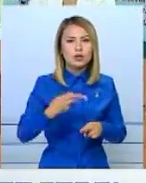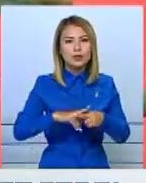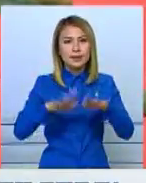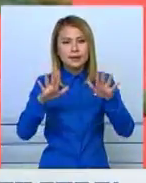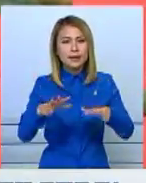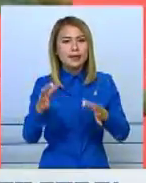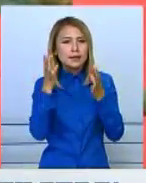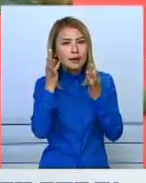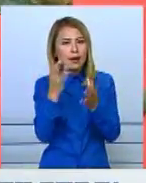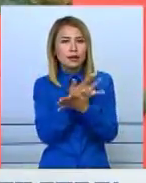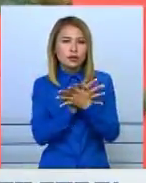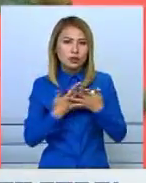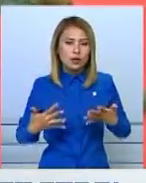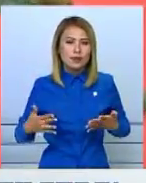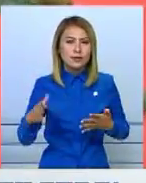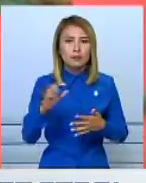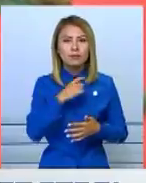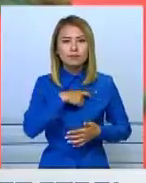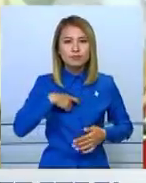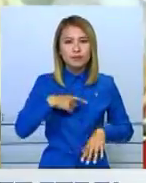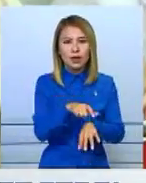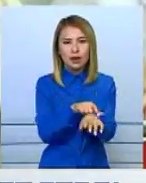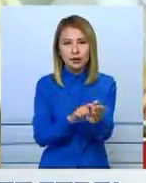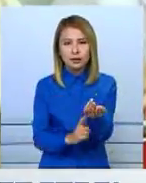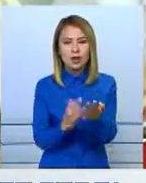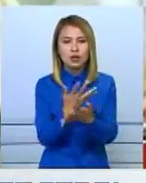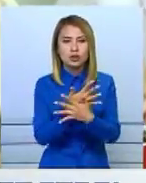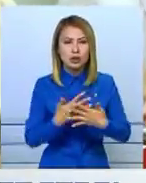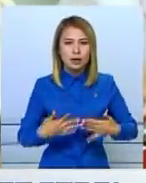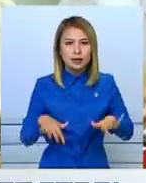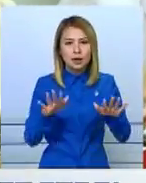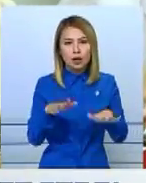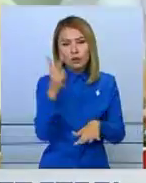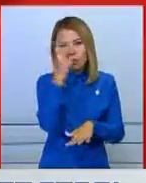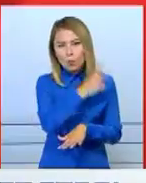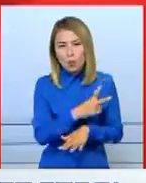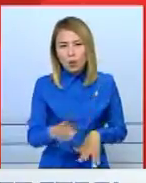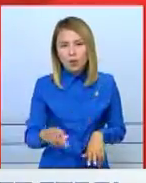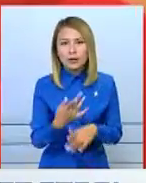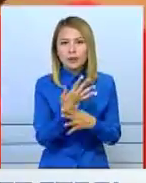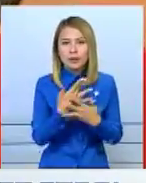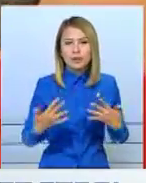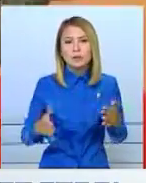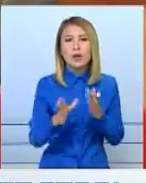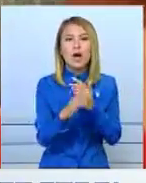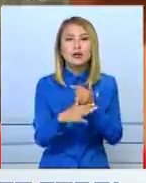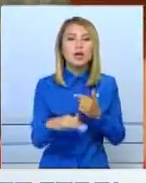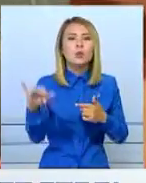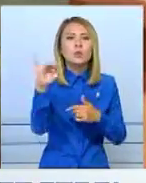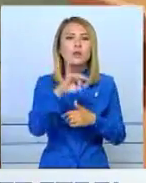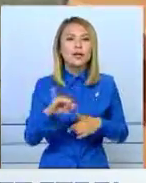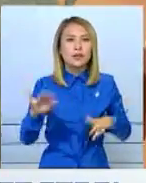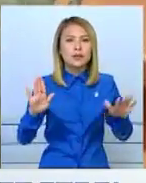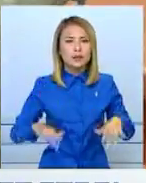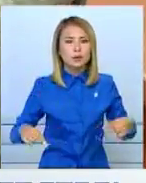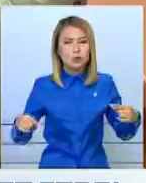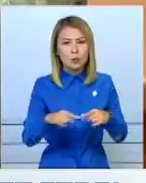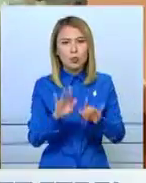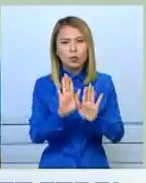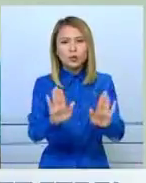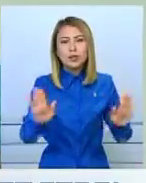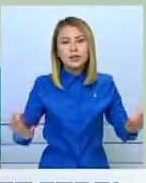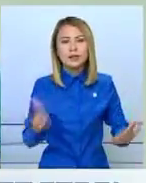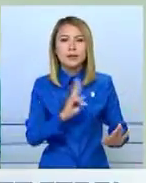алтын сырға мен күміс белдік сол дәуірдегі сарматтар мәдениетінің жоғары деңгейде болған. Атырау тарихи